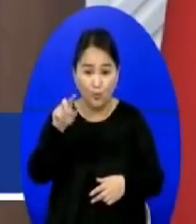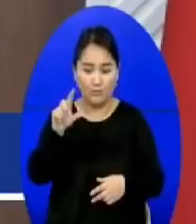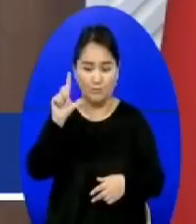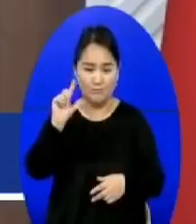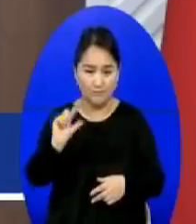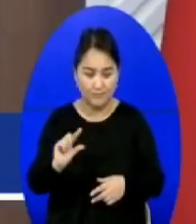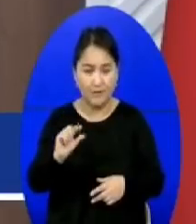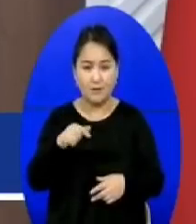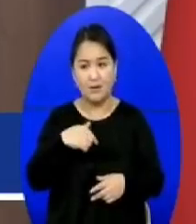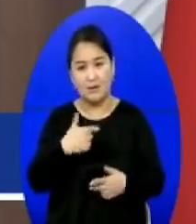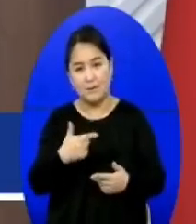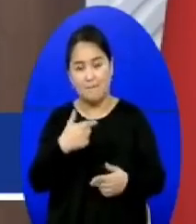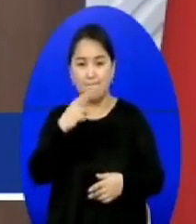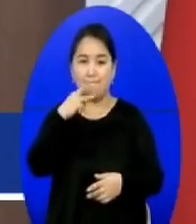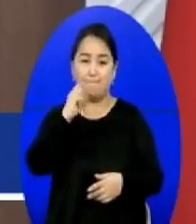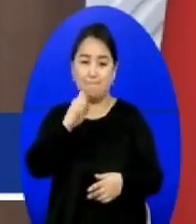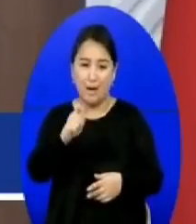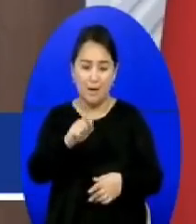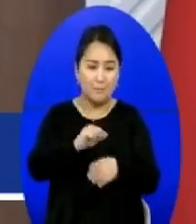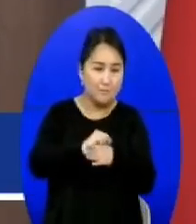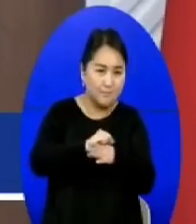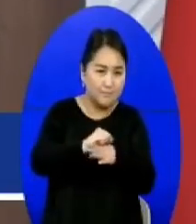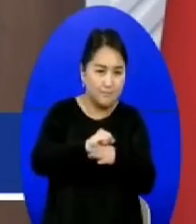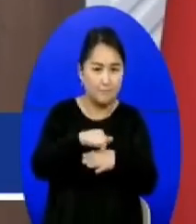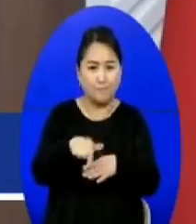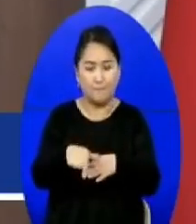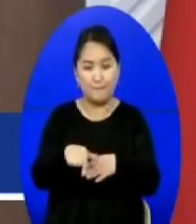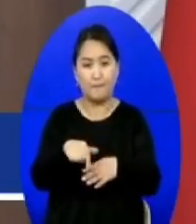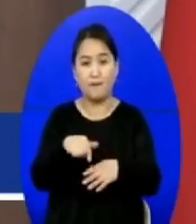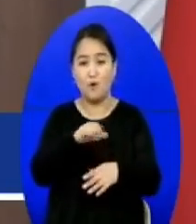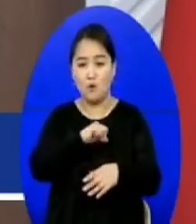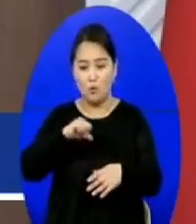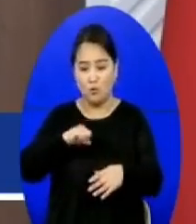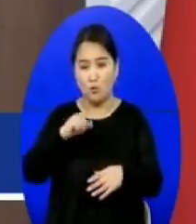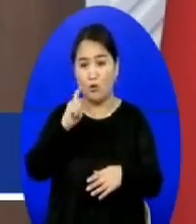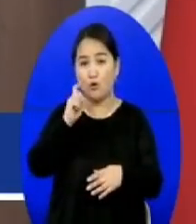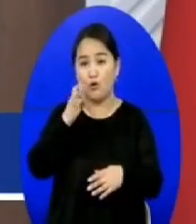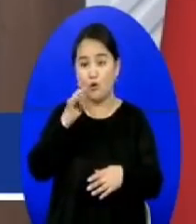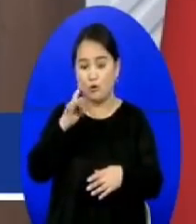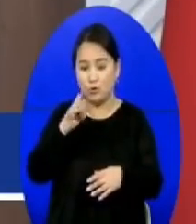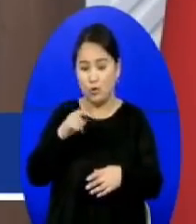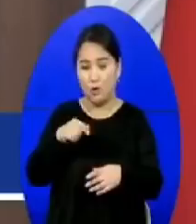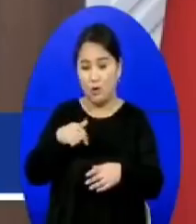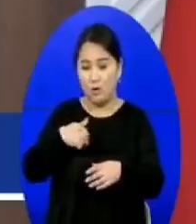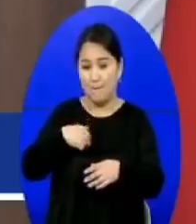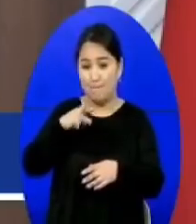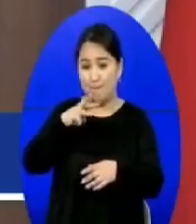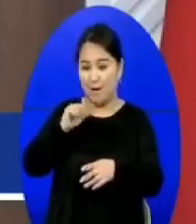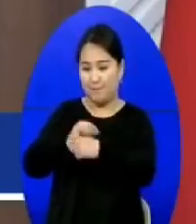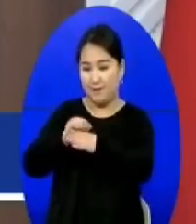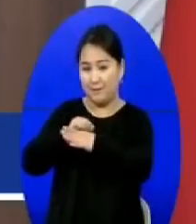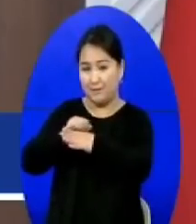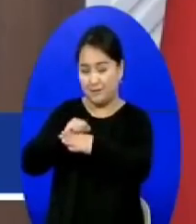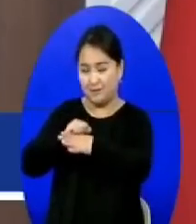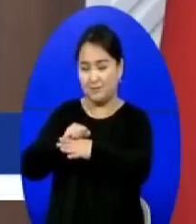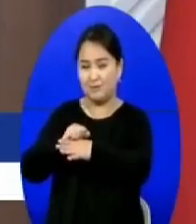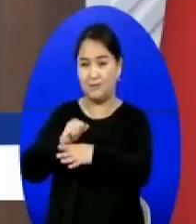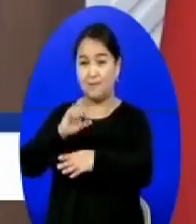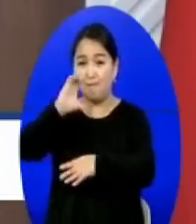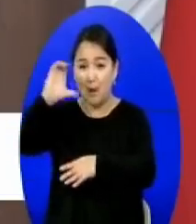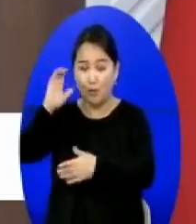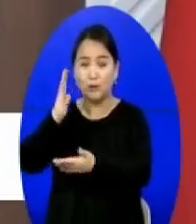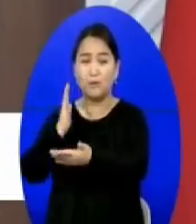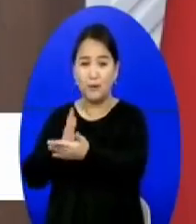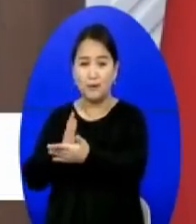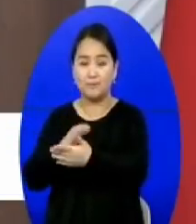Энэ махыг үлдчихээн. За 2-дугаарт нь өөрийн хөрөнгөний хүүсвэрээр 4 аж ахуйн нэгж байгуулах байна. За дараа нь бол хөдөө